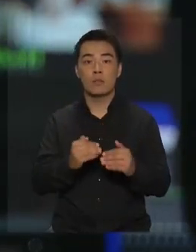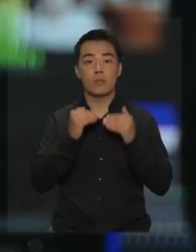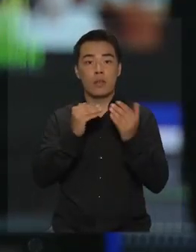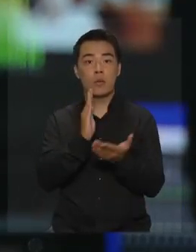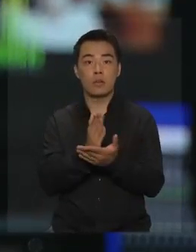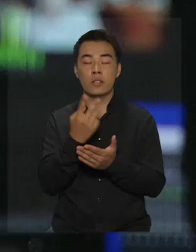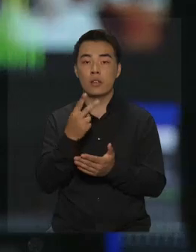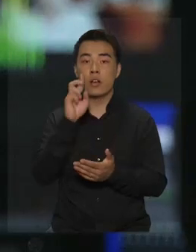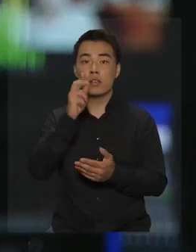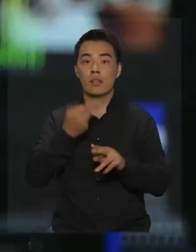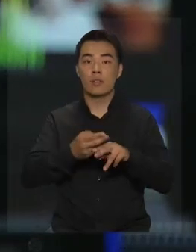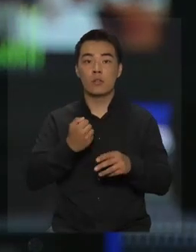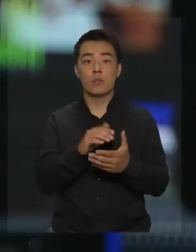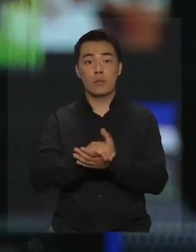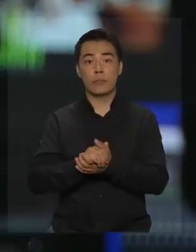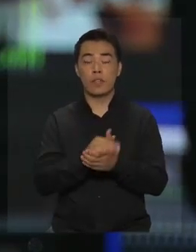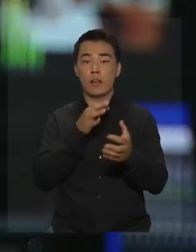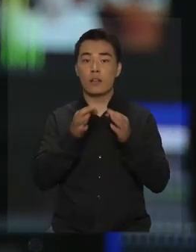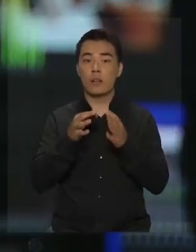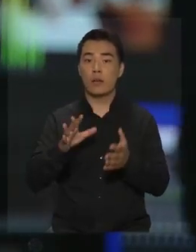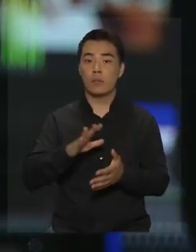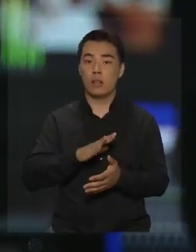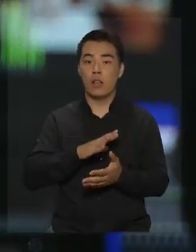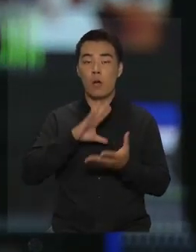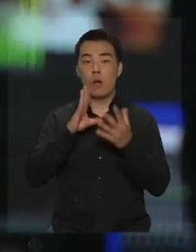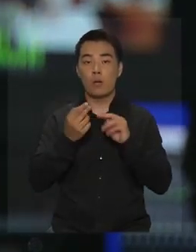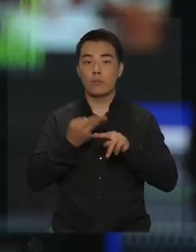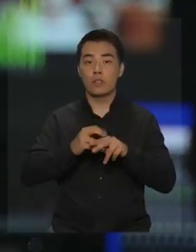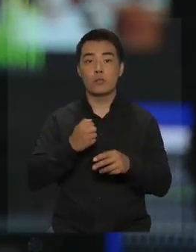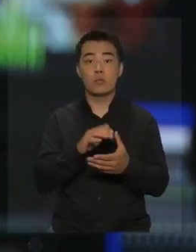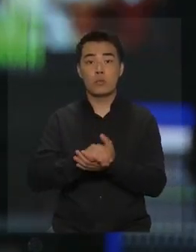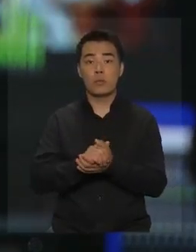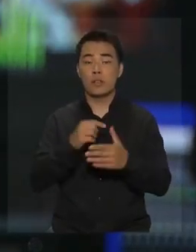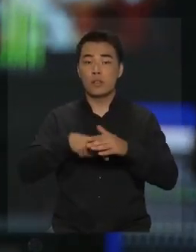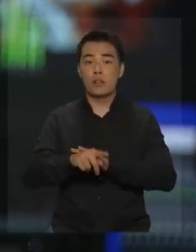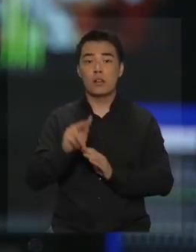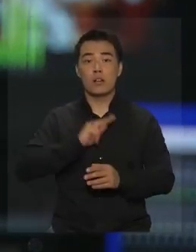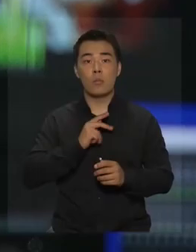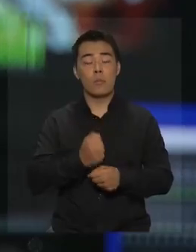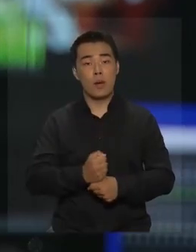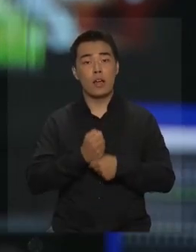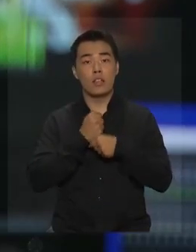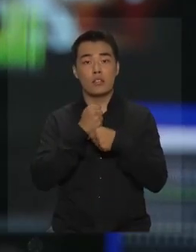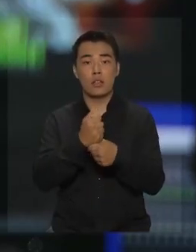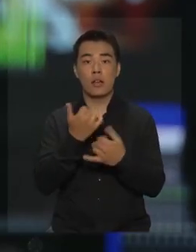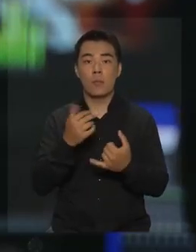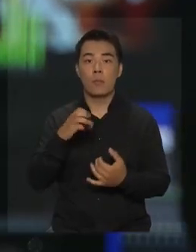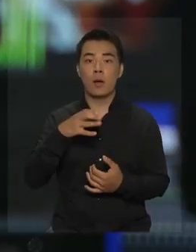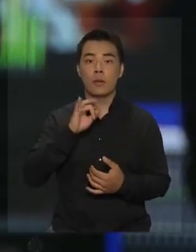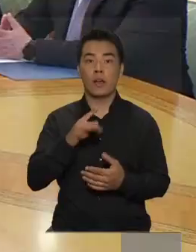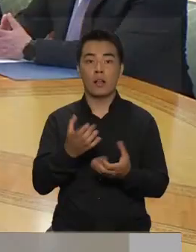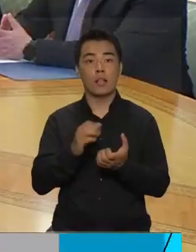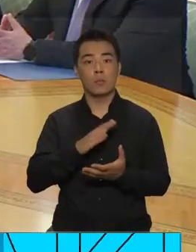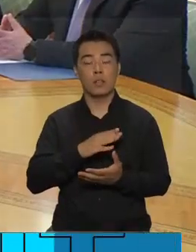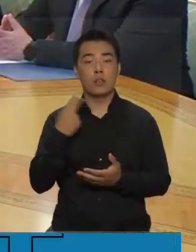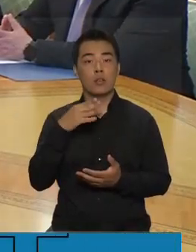ел басшыларының кеңейтілген құрамдағы кездесуінде мәлім болды. Одақтастық өзара іс-қимыл туралы декларация биыл мамырда қабылданған еді.